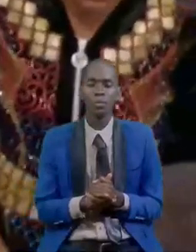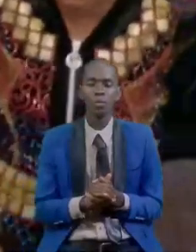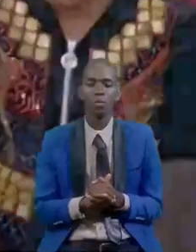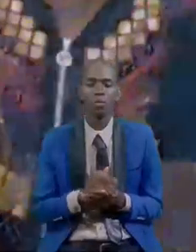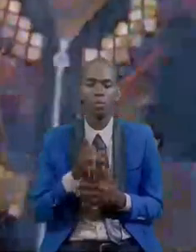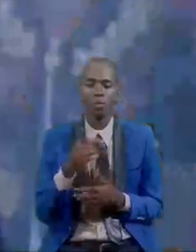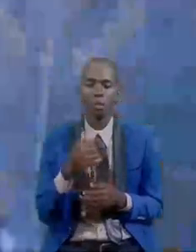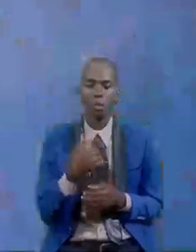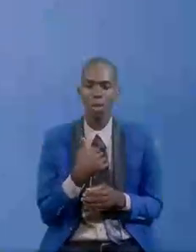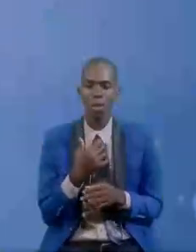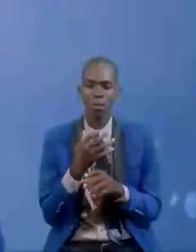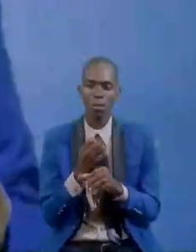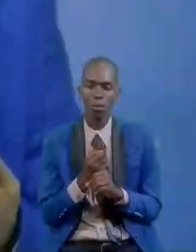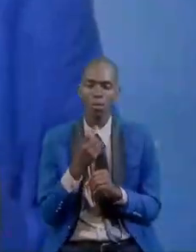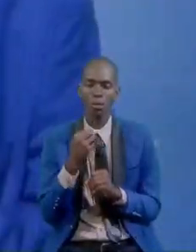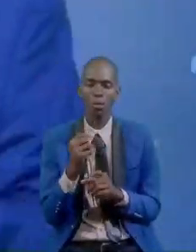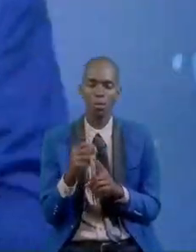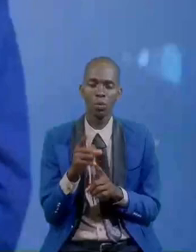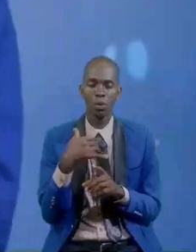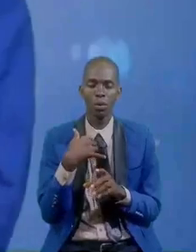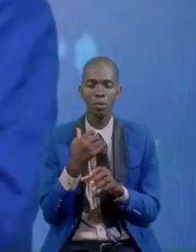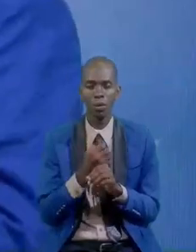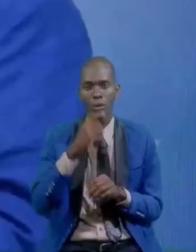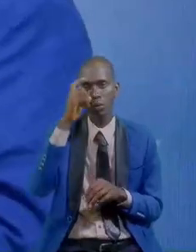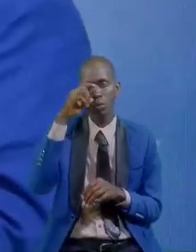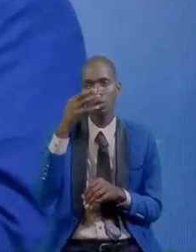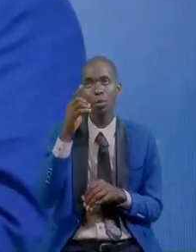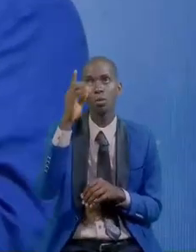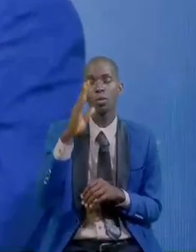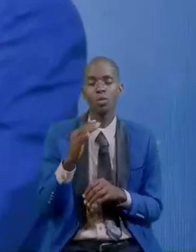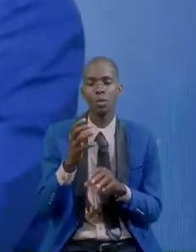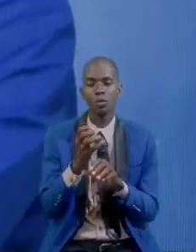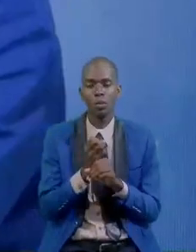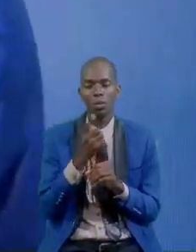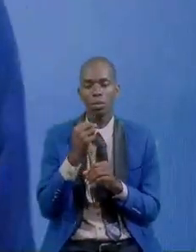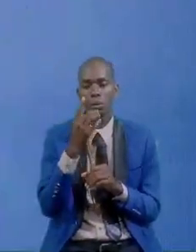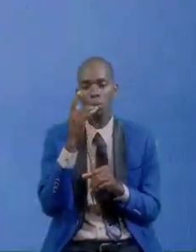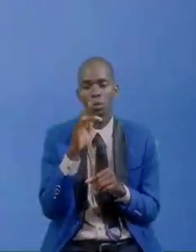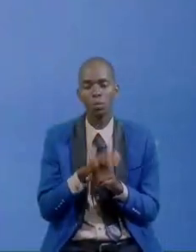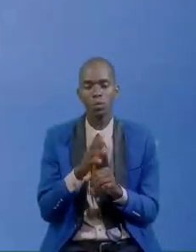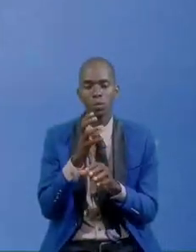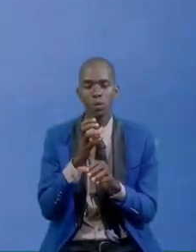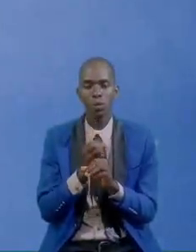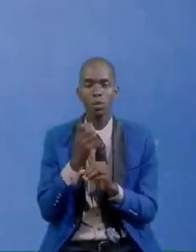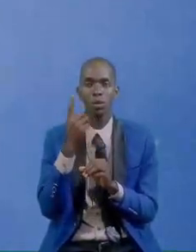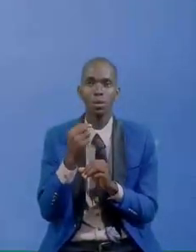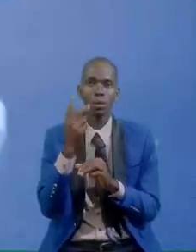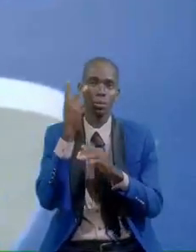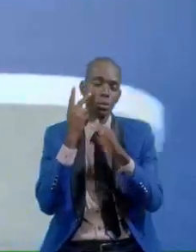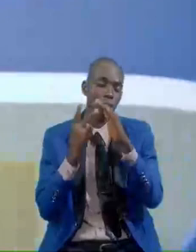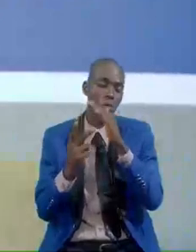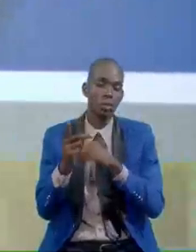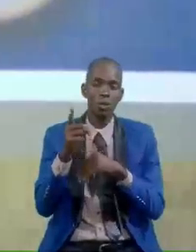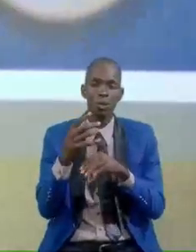Tu as eu la parole, tu as eu la sagesse, tu as eu la promesse, tu as eu la prophétie, tu as reçu